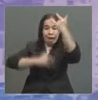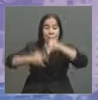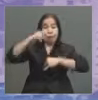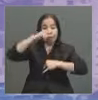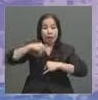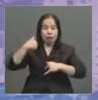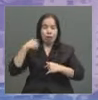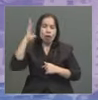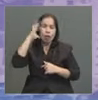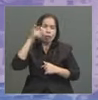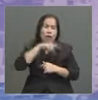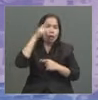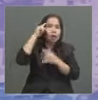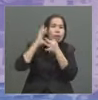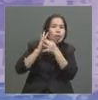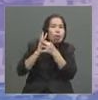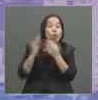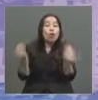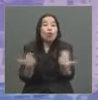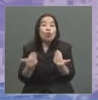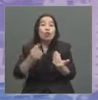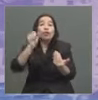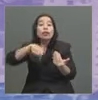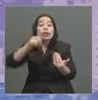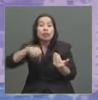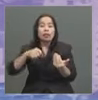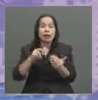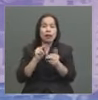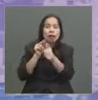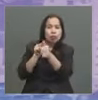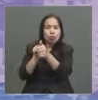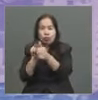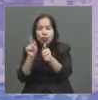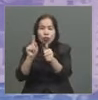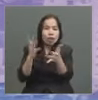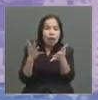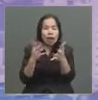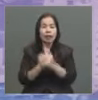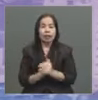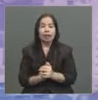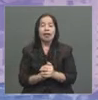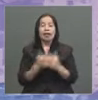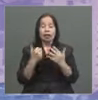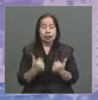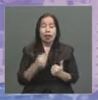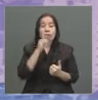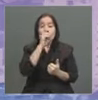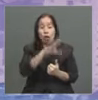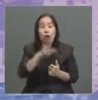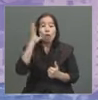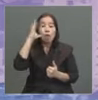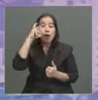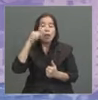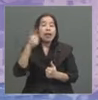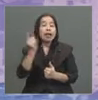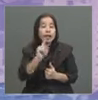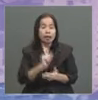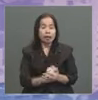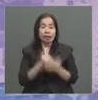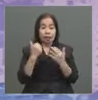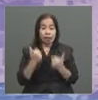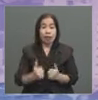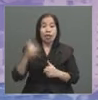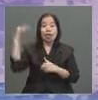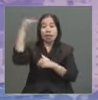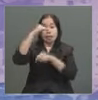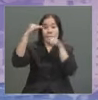ผู้ปกครองหลายท่านก็กังวลนะครับในการที่จะดูแลอย่างไรนะฮะในระหว่างนี้ขออนุญาตเรียนว่าตอนนี้เครื่องบินพ